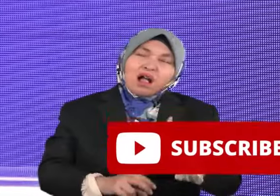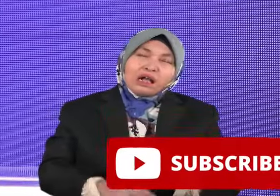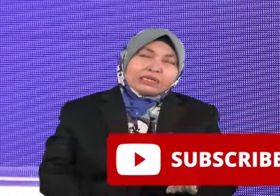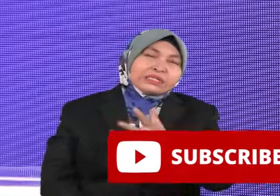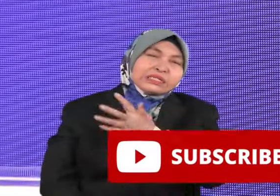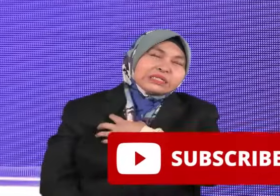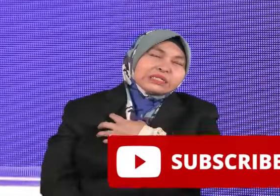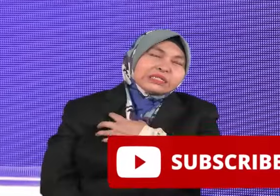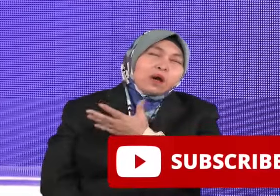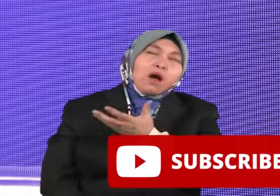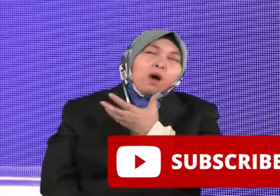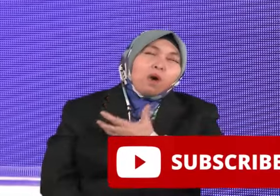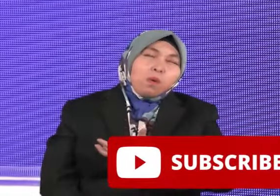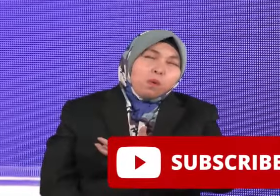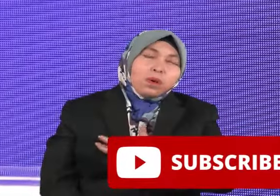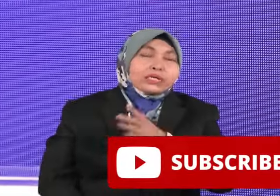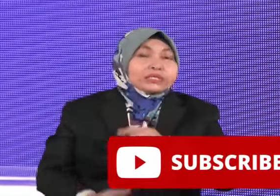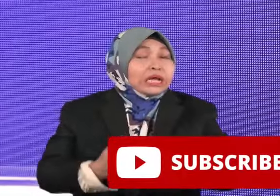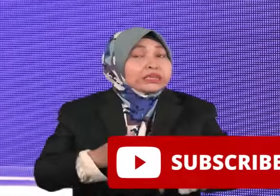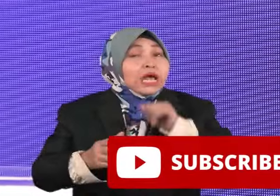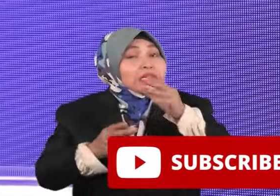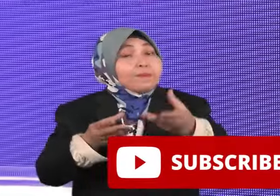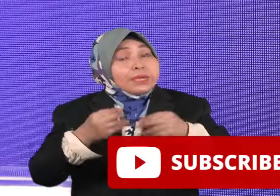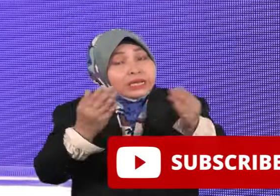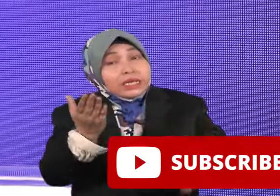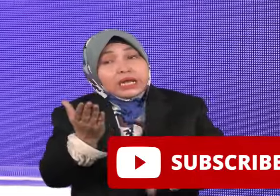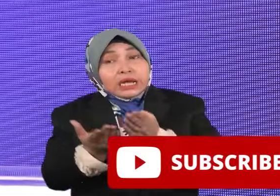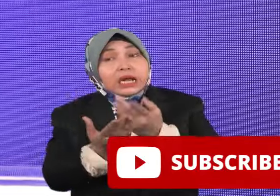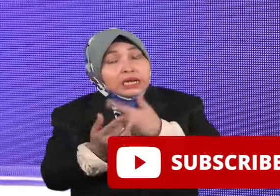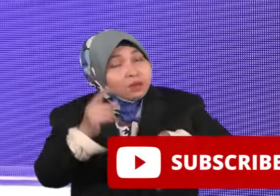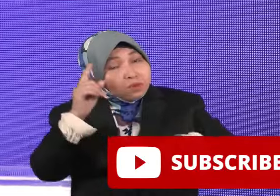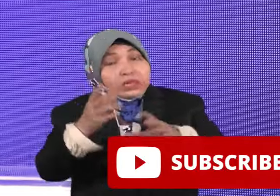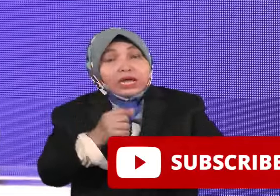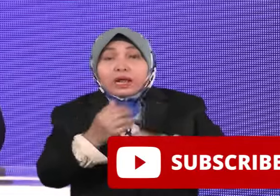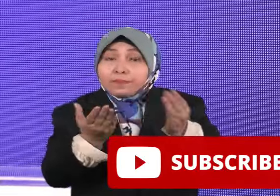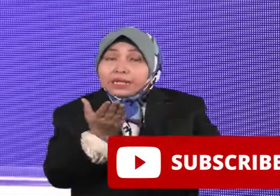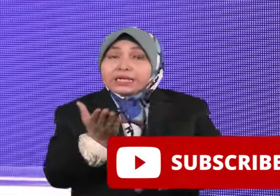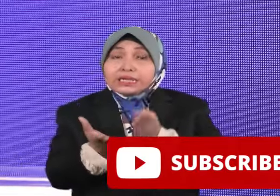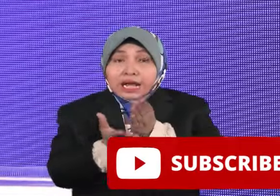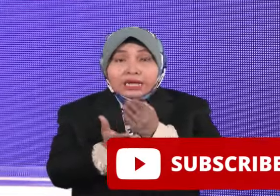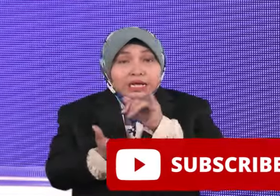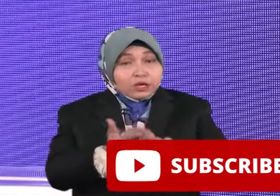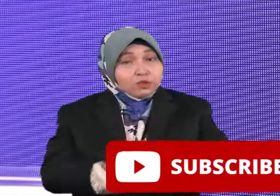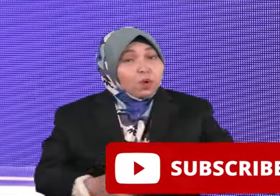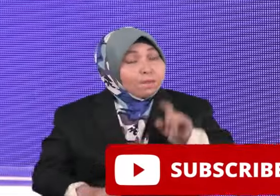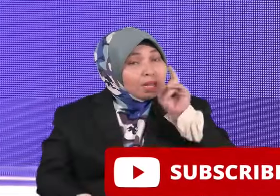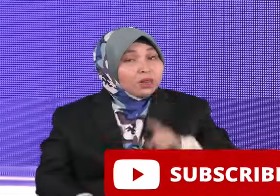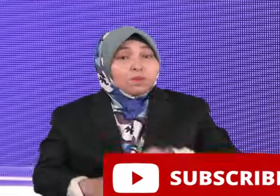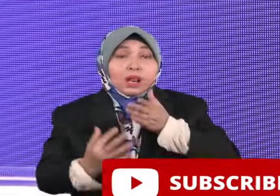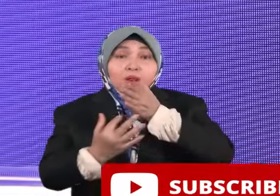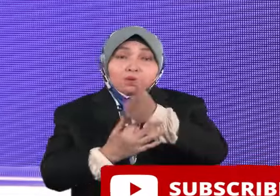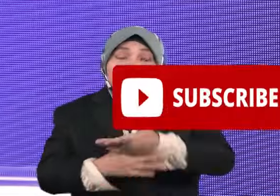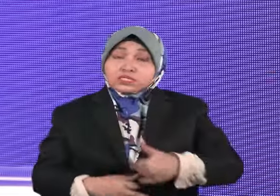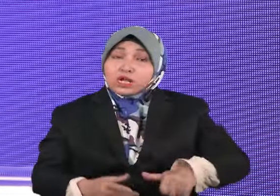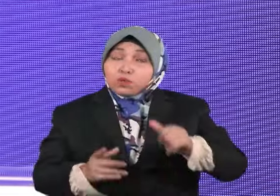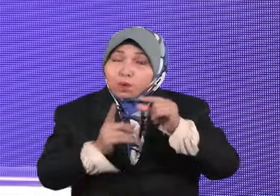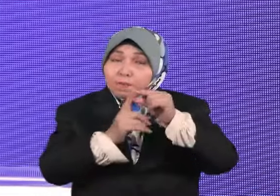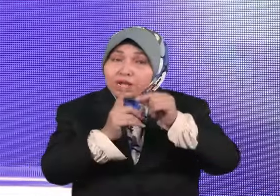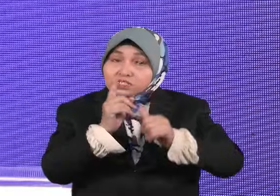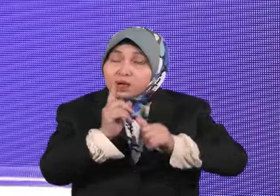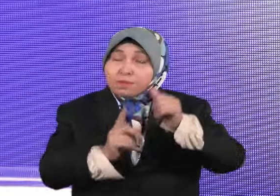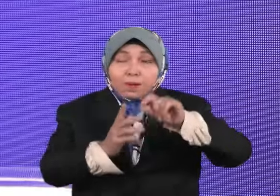tidak diberikan hidayah oleh Allah Subhanahu Wa Taala. Tetapi nak dapat hidayah itu, perlu melalui satu password, ya, satu